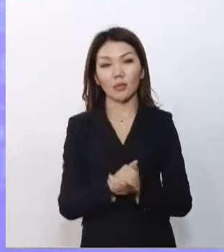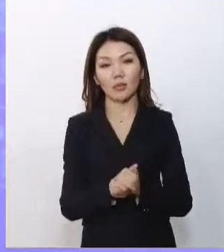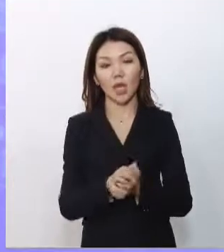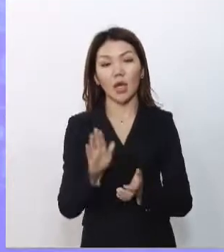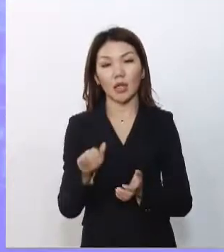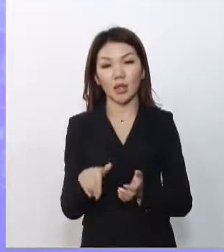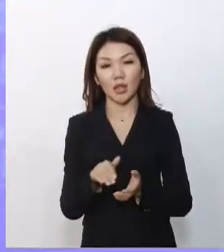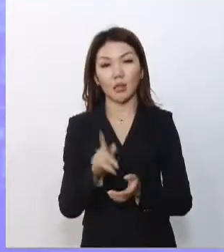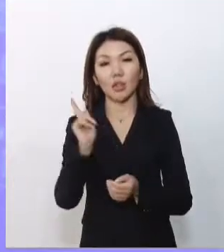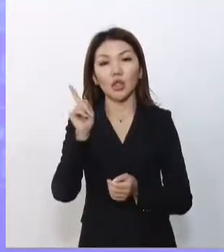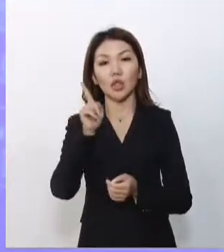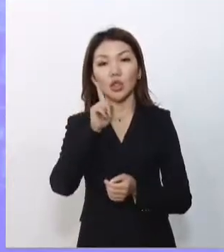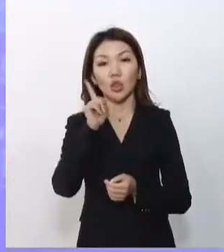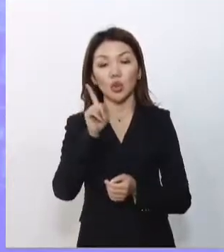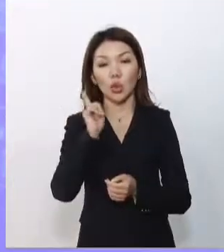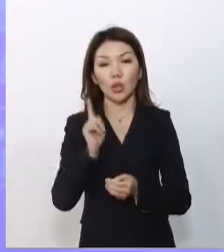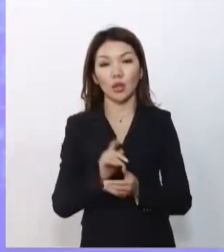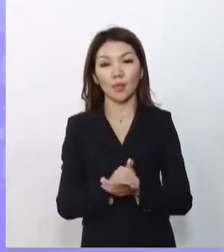а затем зеленые.